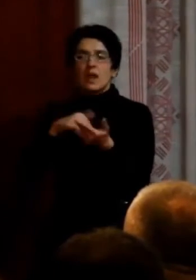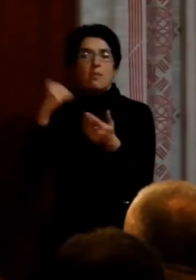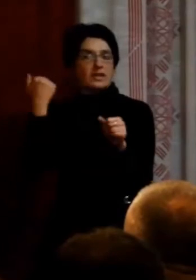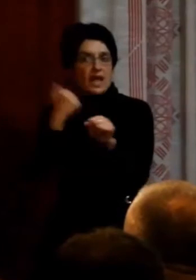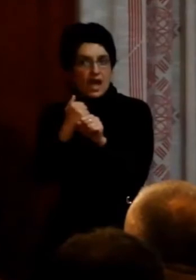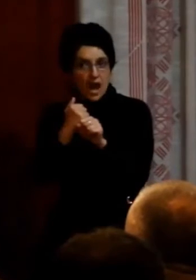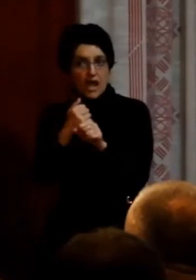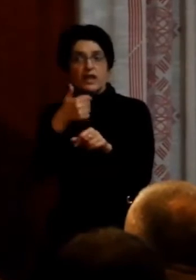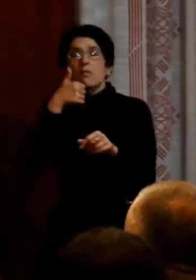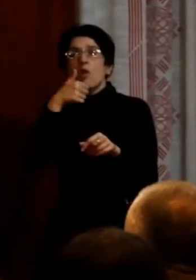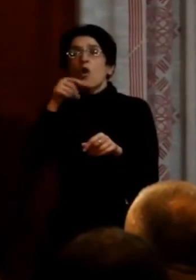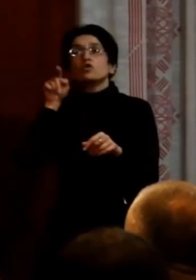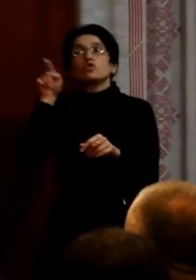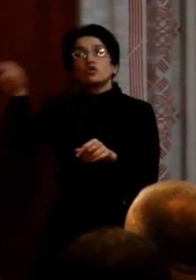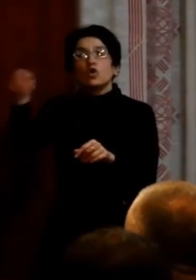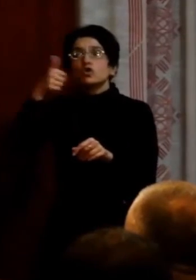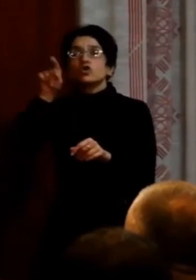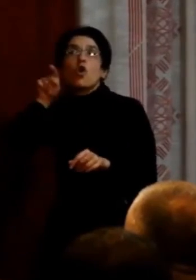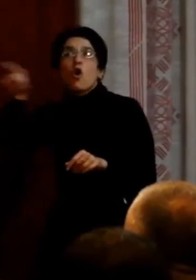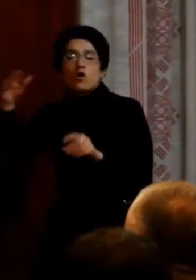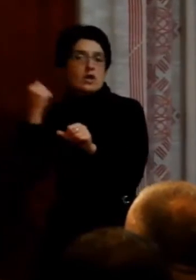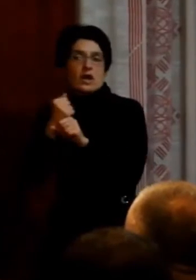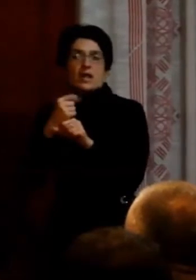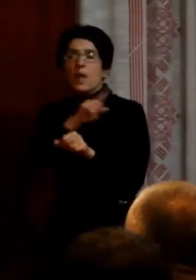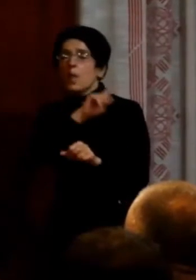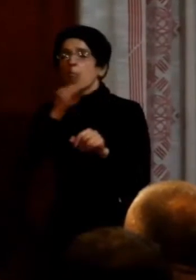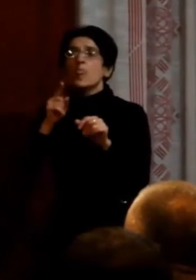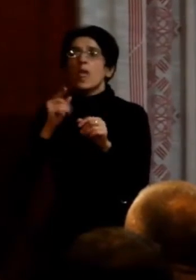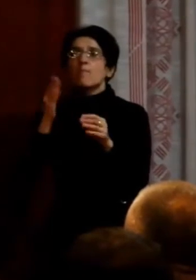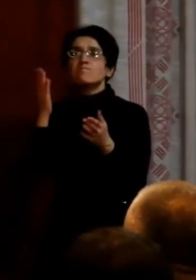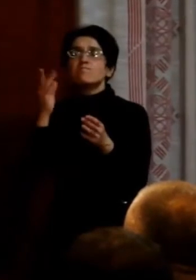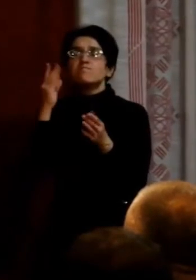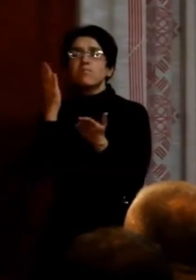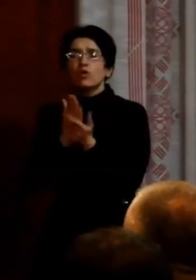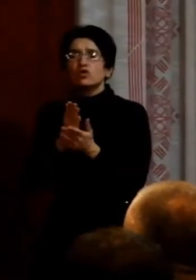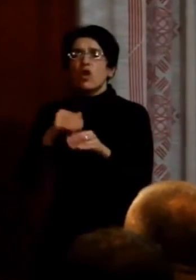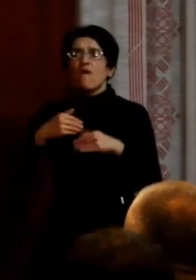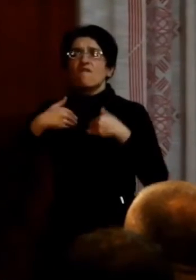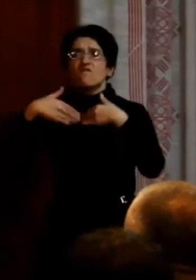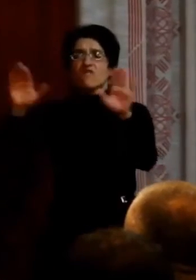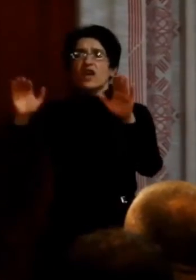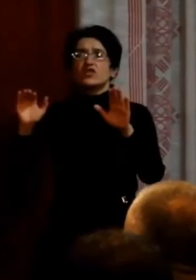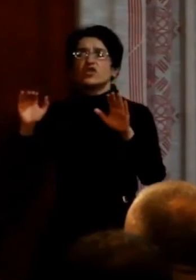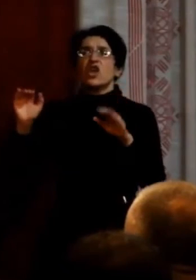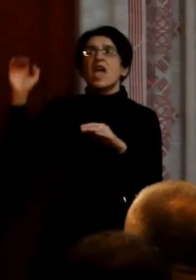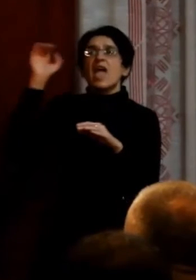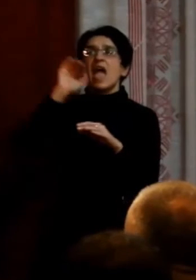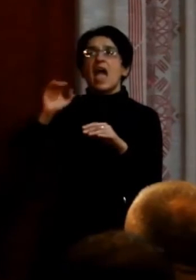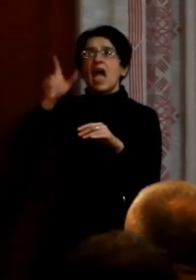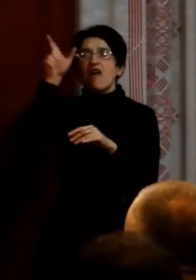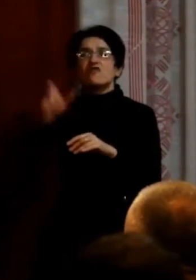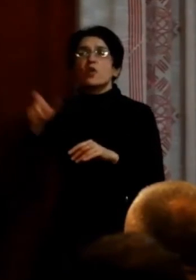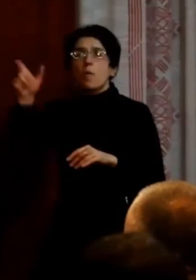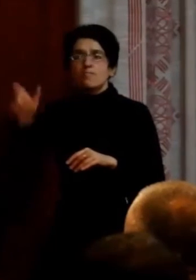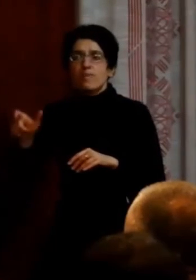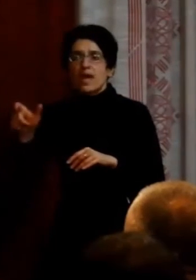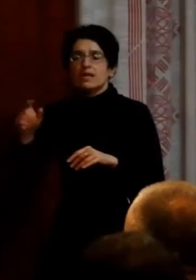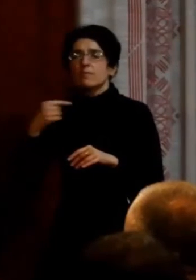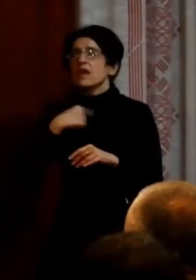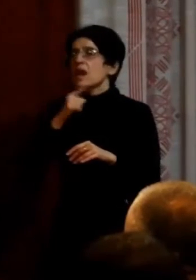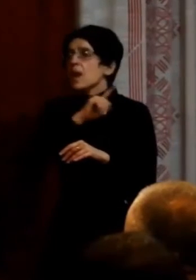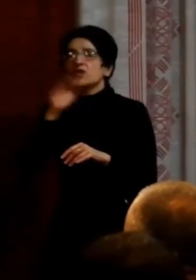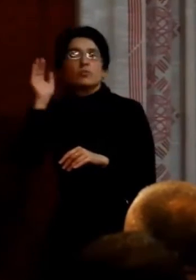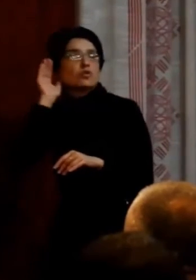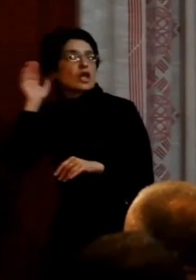oni rade. I verujte mi, ne postoji veći Evropejac od mene i od nas ovde. Jer mi nećemo da slušamo šta